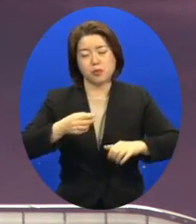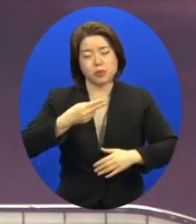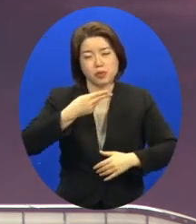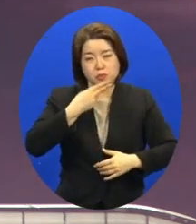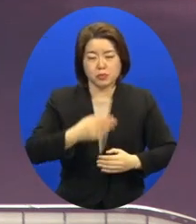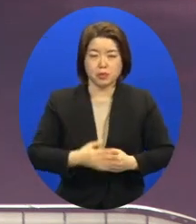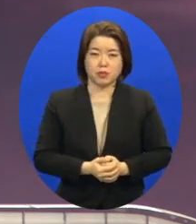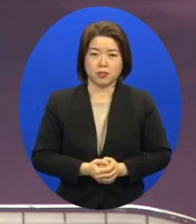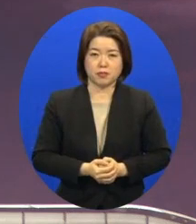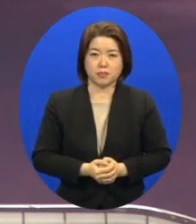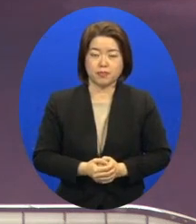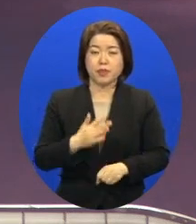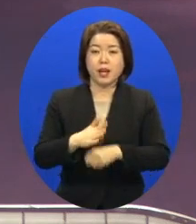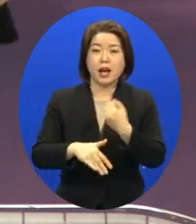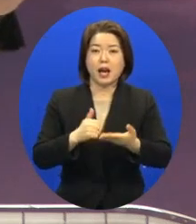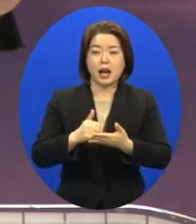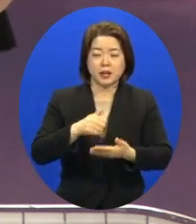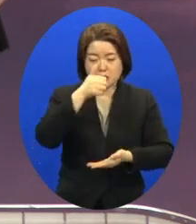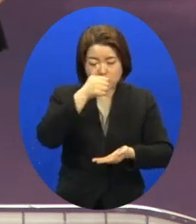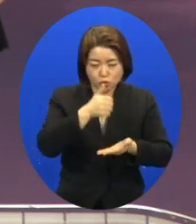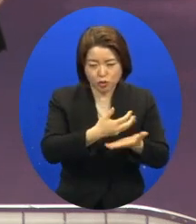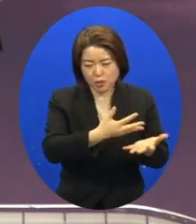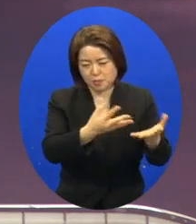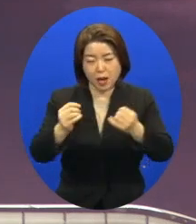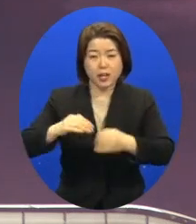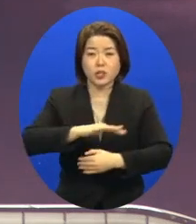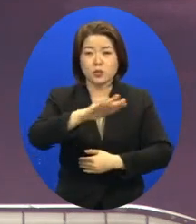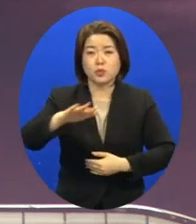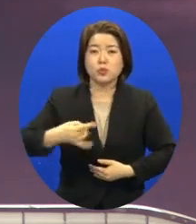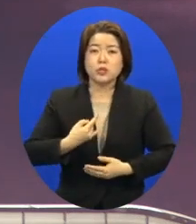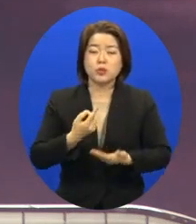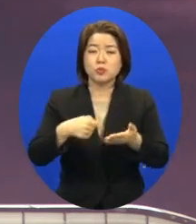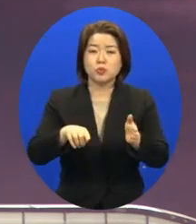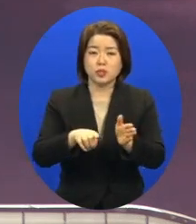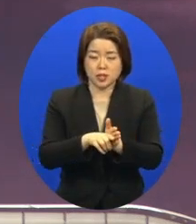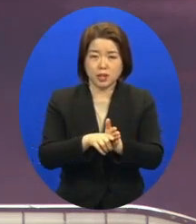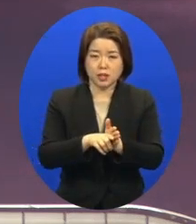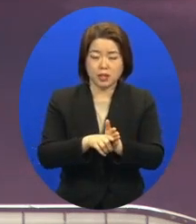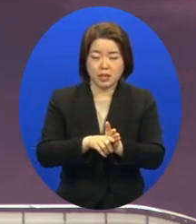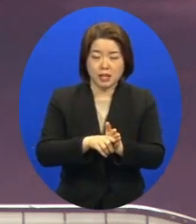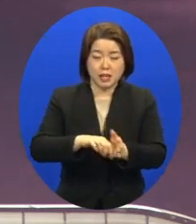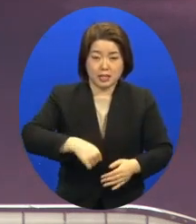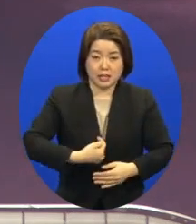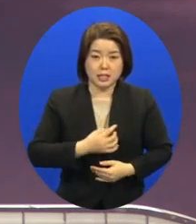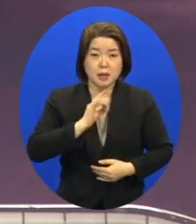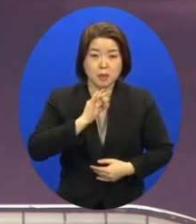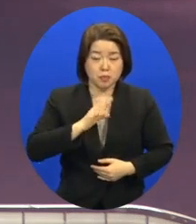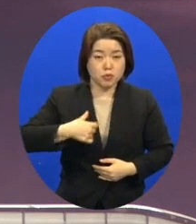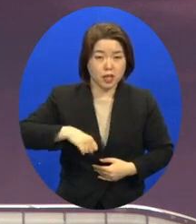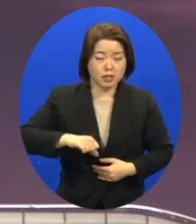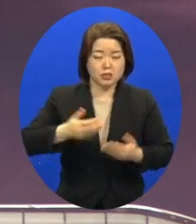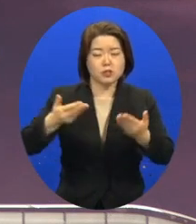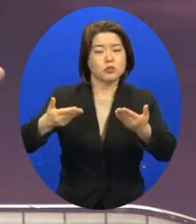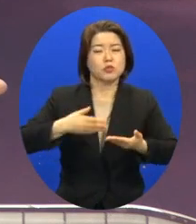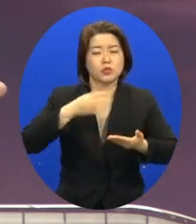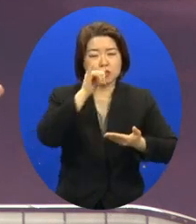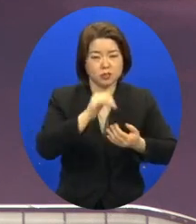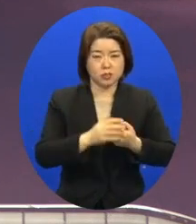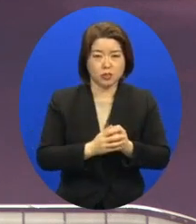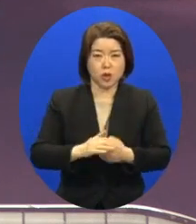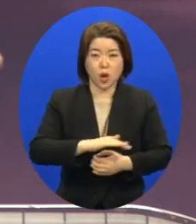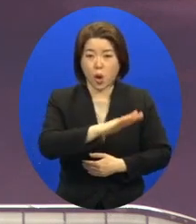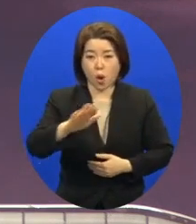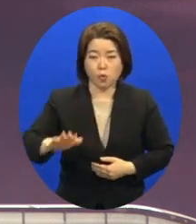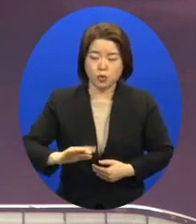하나님께서는 이 죄 많은 우리들을 위해 당신의 독생자를 내어주셨어요. 우리가 어떤